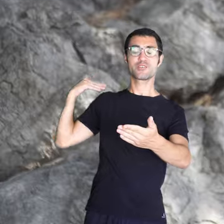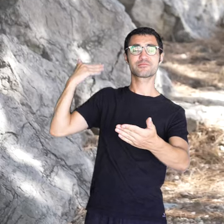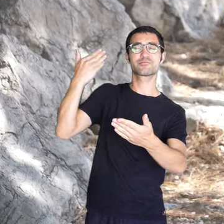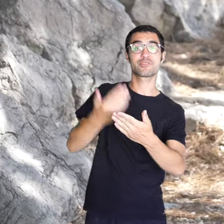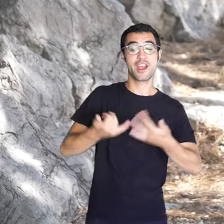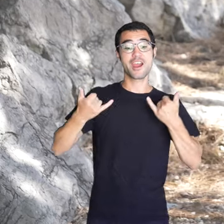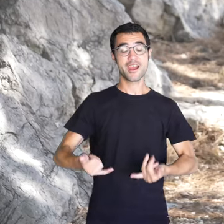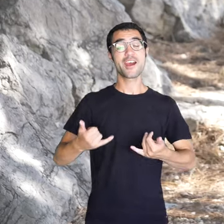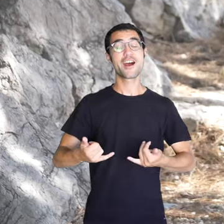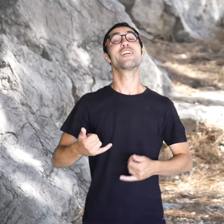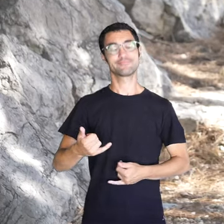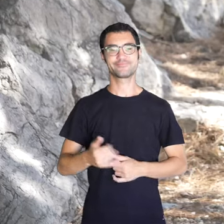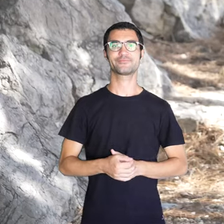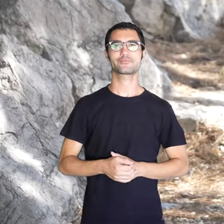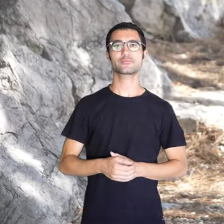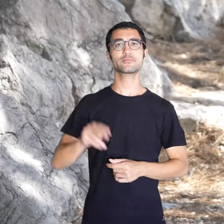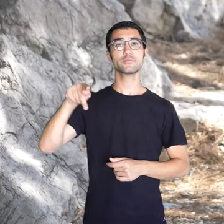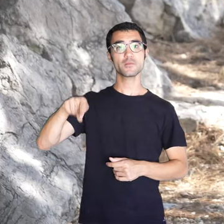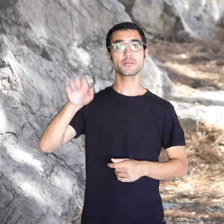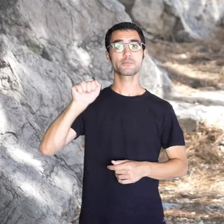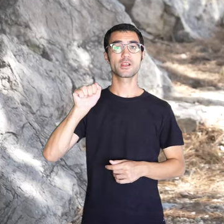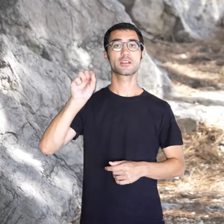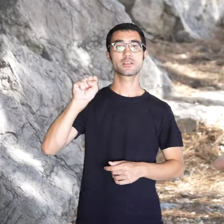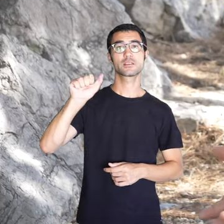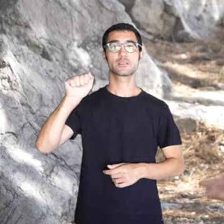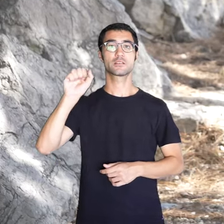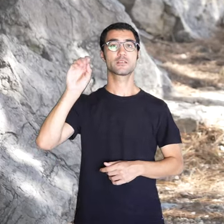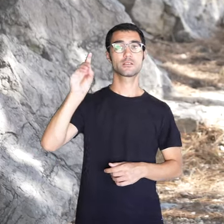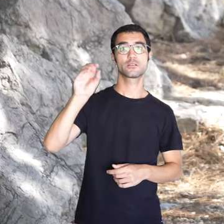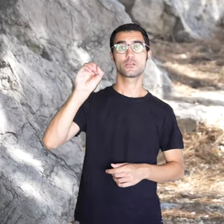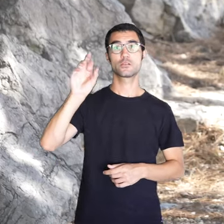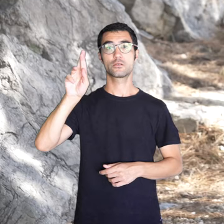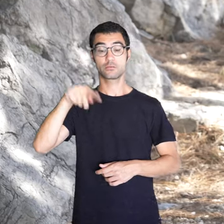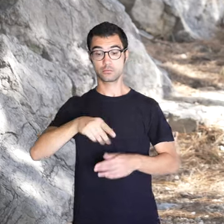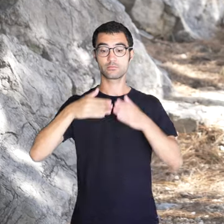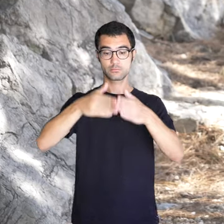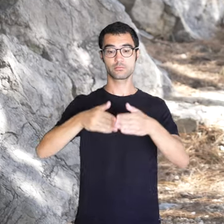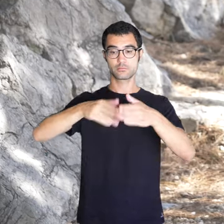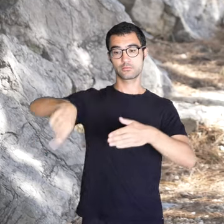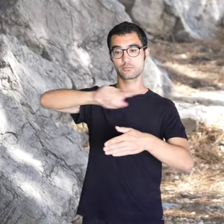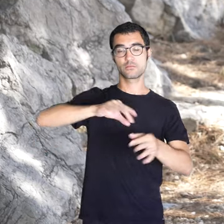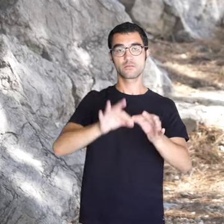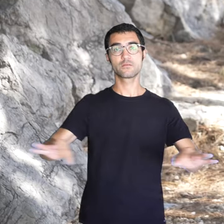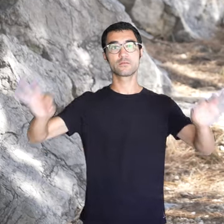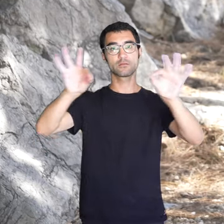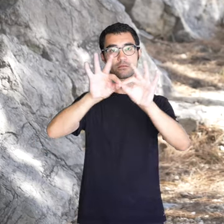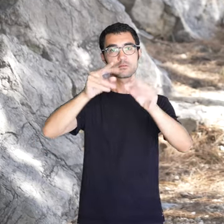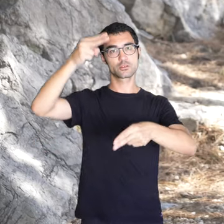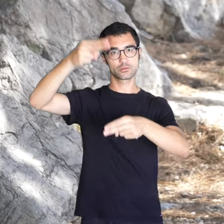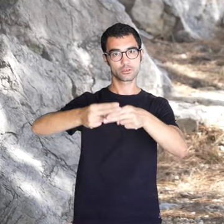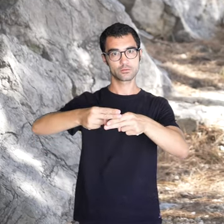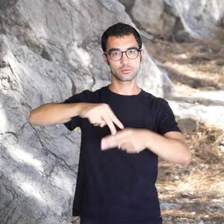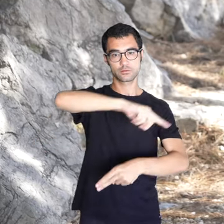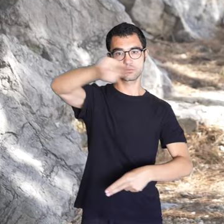sigui. El passador, que és la part que ara pescam, que passador és el nom, és el mal nom de la família,